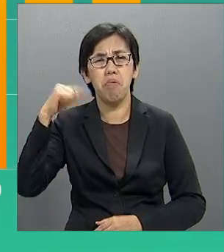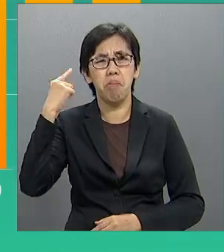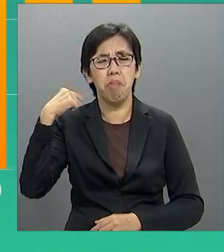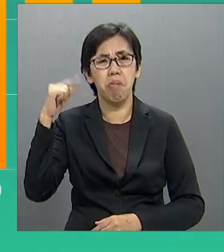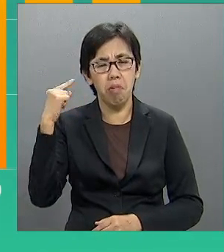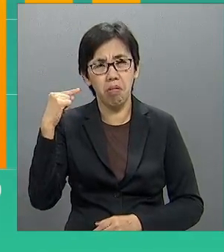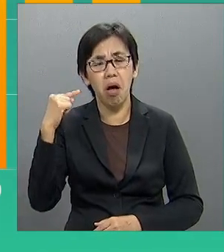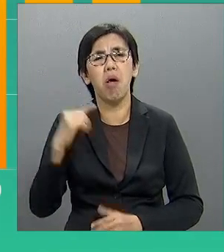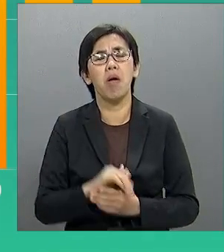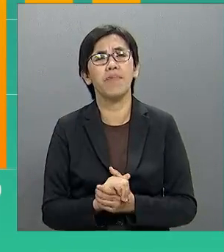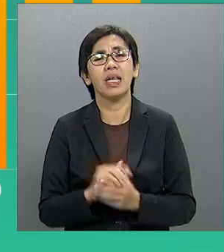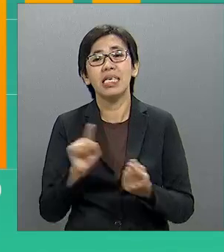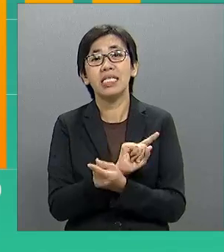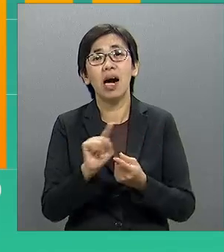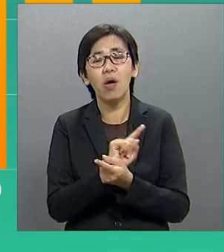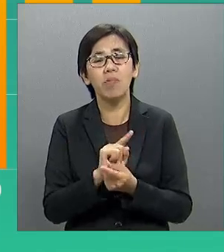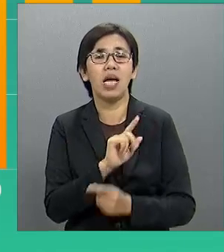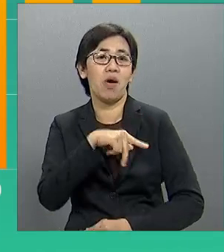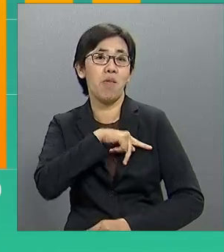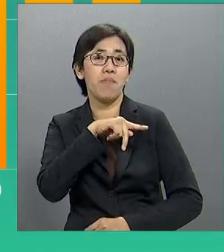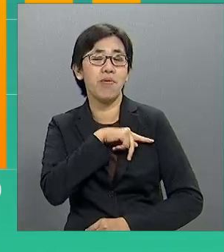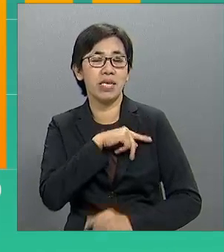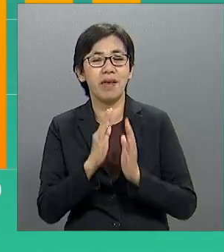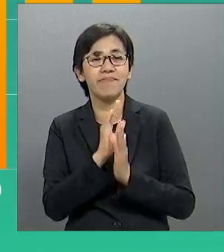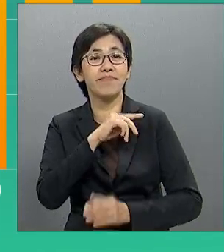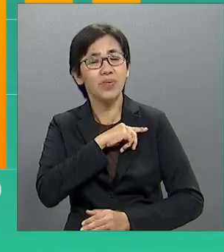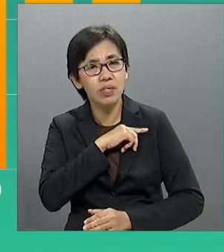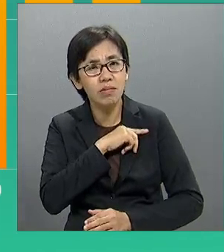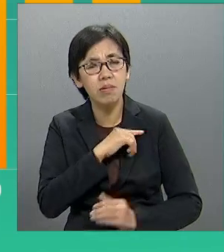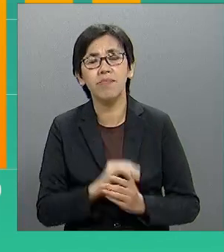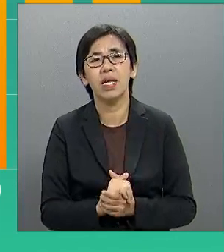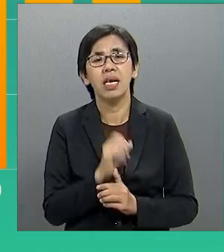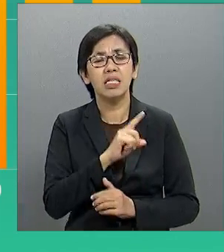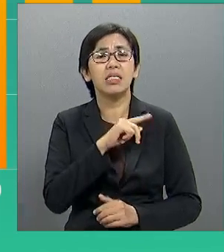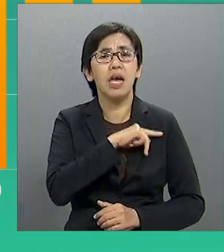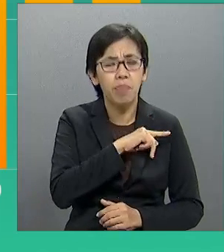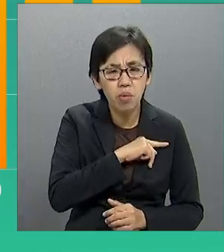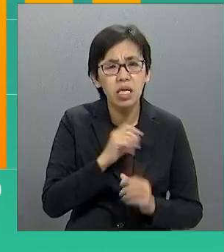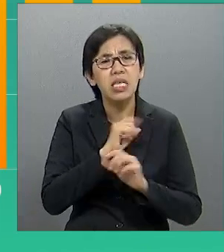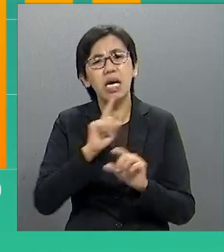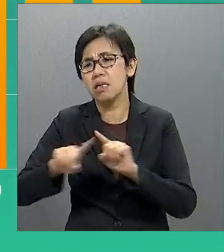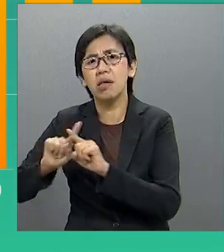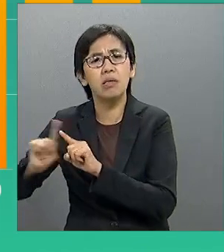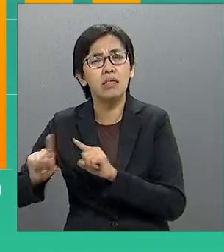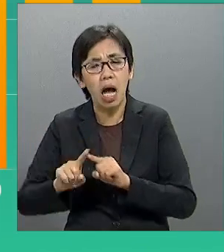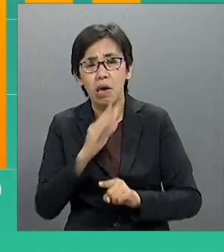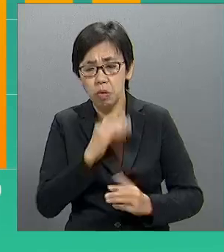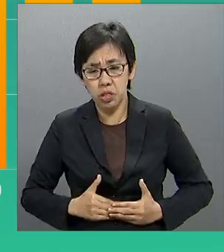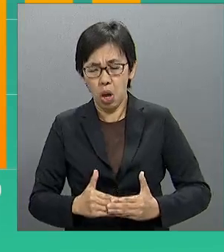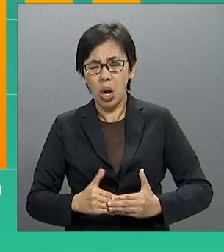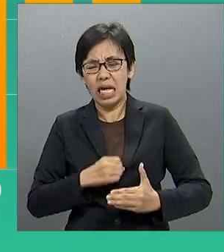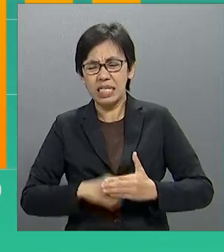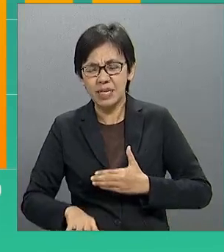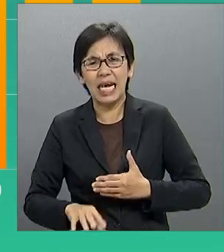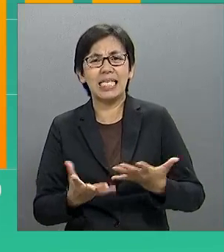ในสังคมศาสนาพุทธนั้นก็ต้องว่ากันง่ายขึ้นไม่ใช่แค่ศาสนาพุทธนะคะทุกศาสนาอะไรแบบนี้ค่ะคือมันก็มีเรื่อง